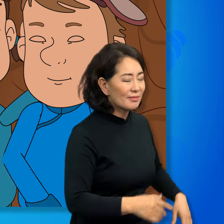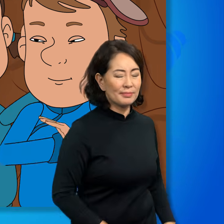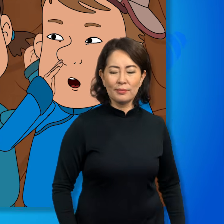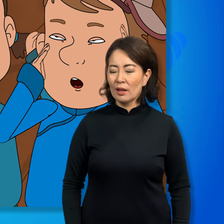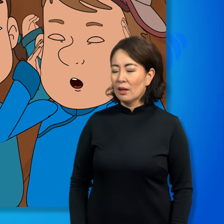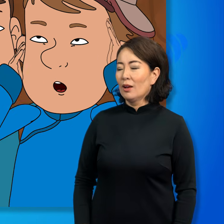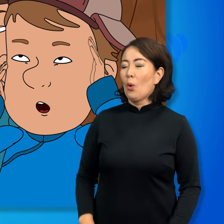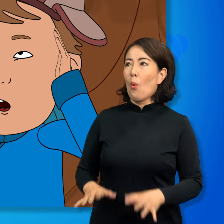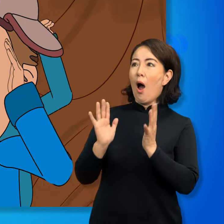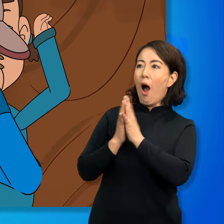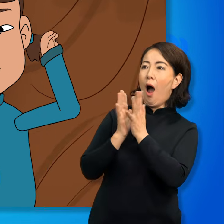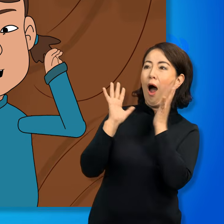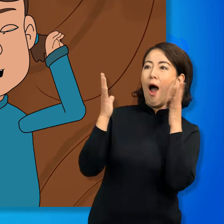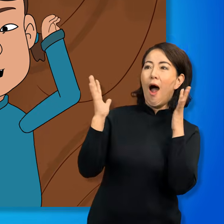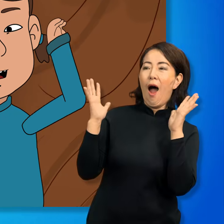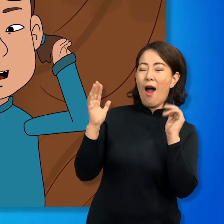оо.